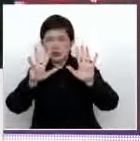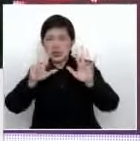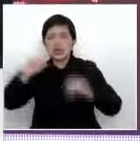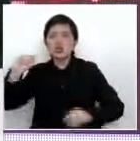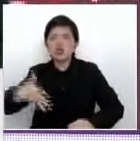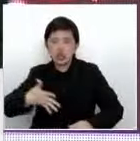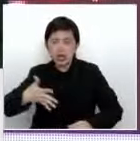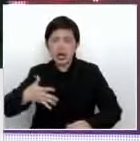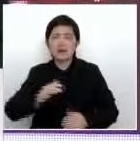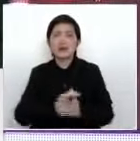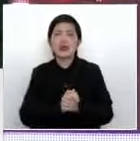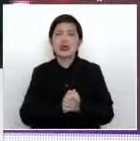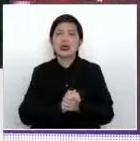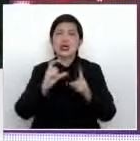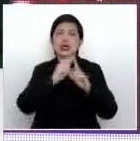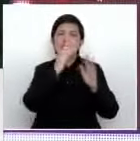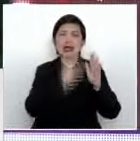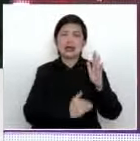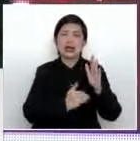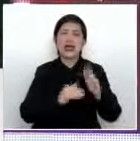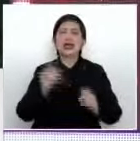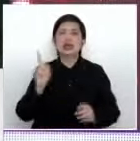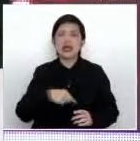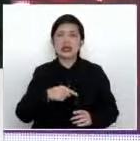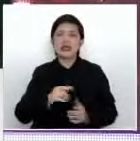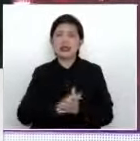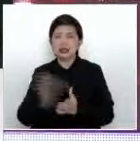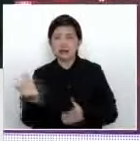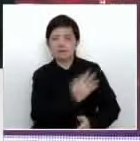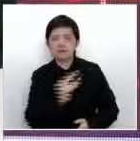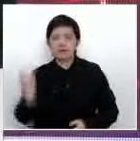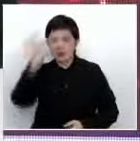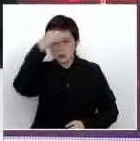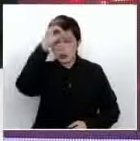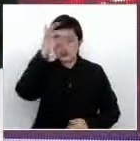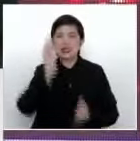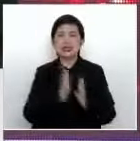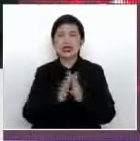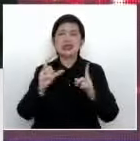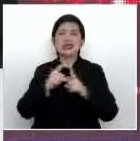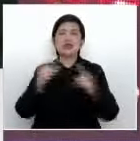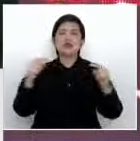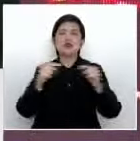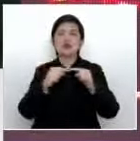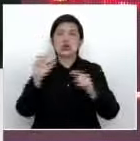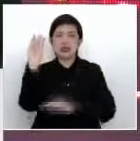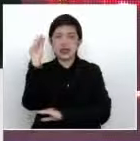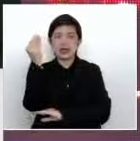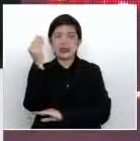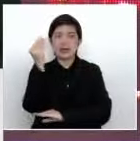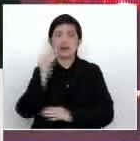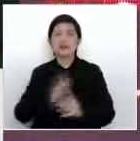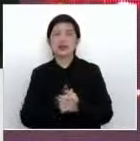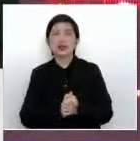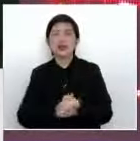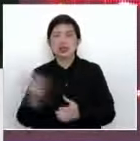unit berdasarkan data dari kor lantas Polri dan Dinas Perhubungan DKI Jakarta aspek transportasi